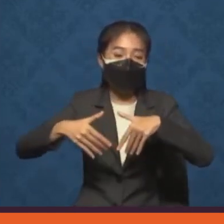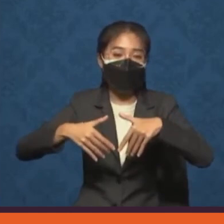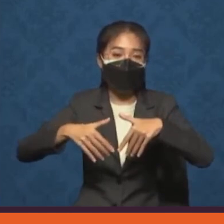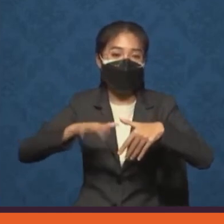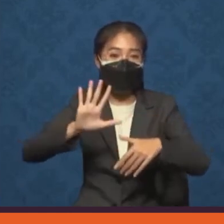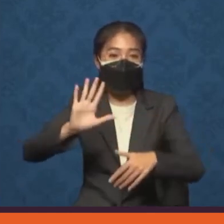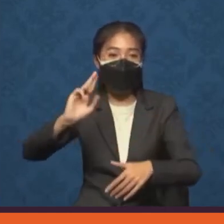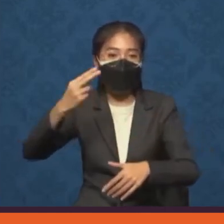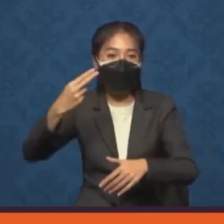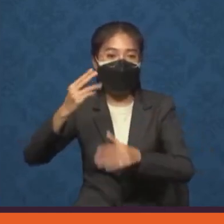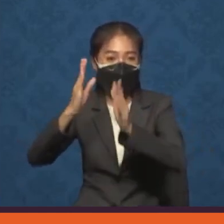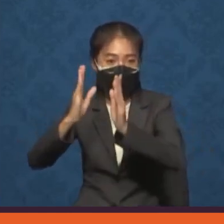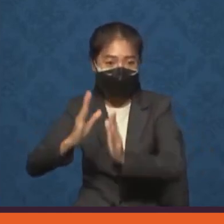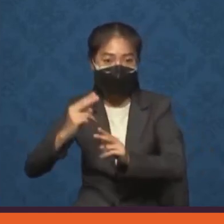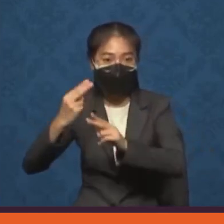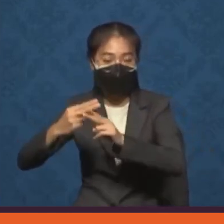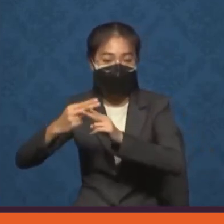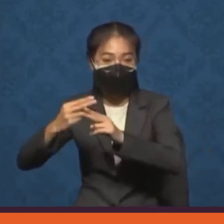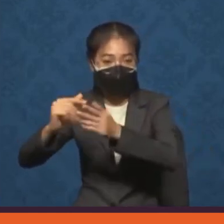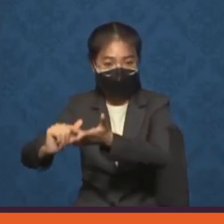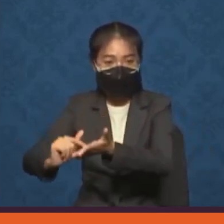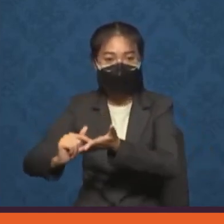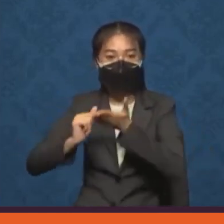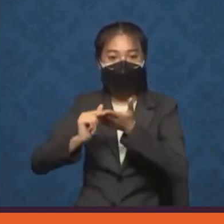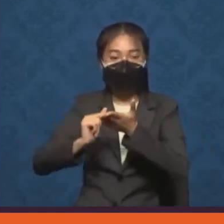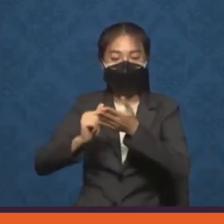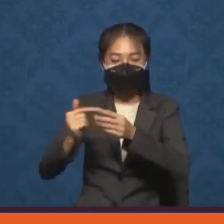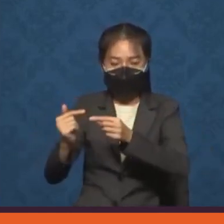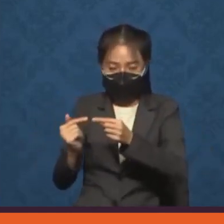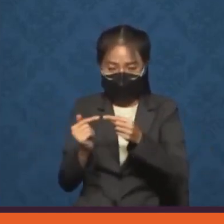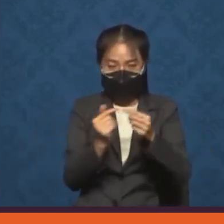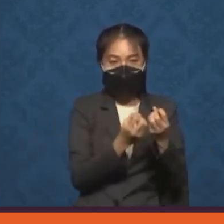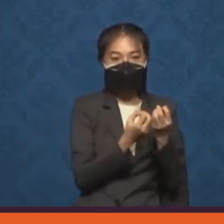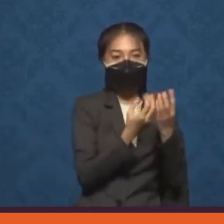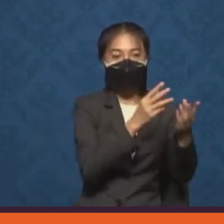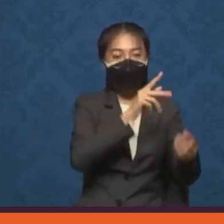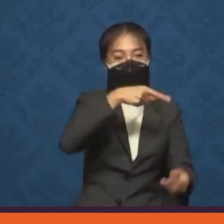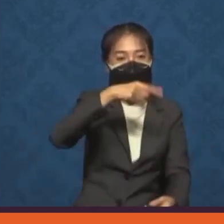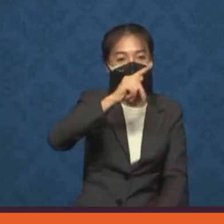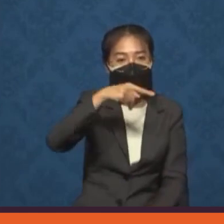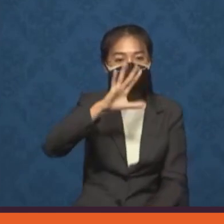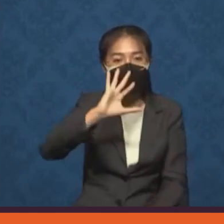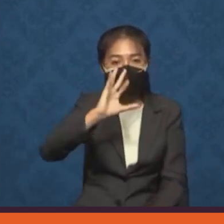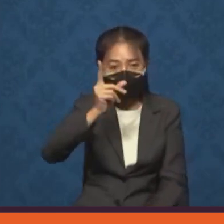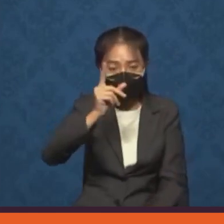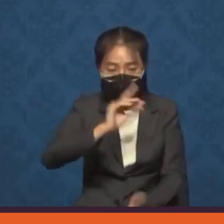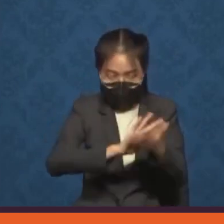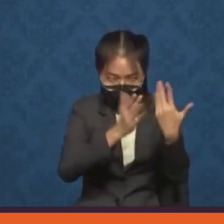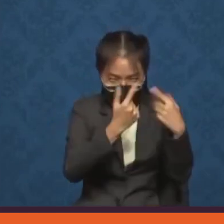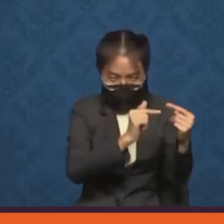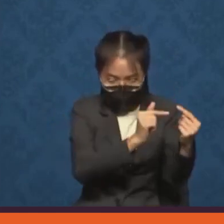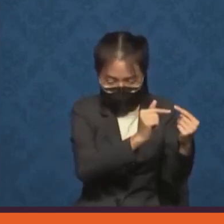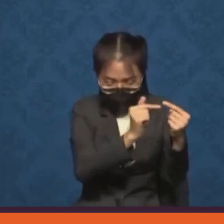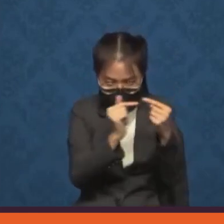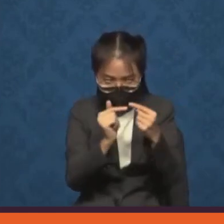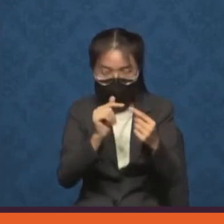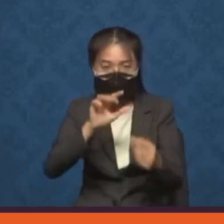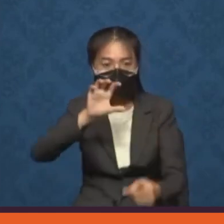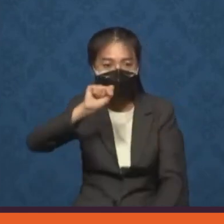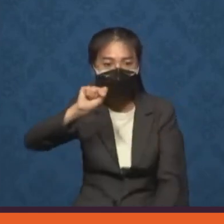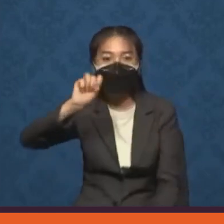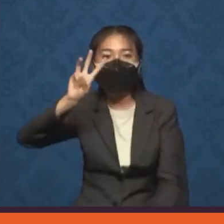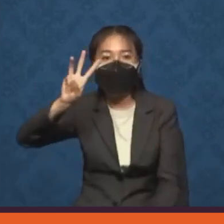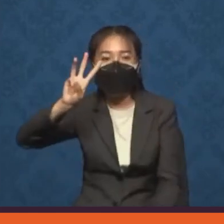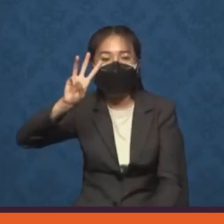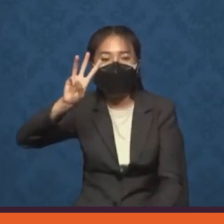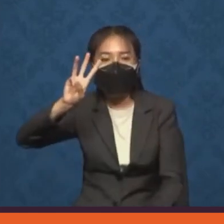ล้วก็เริ่มมาที่ปปช.ครับปปช.จะไต่สวนเสร็จเรียบร้อยแล้วก็จะส่งมาให้วุฒิสภาถอดถอนโดยใช้ม